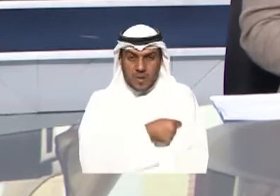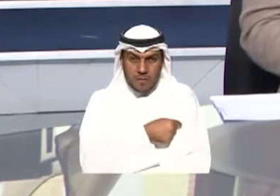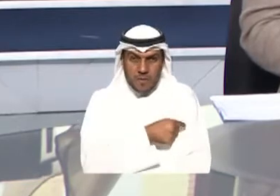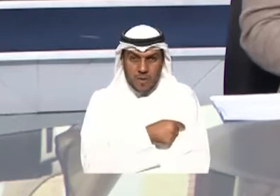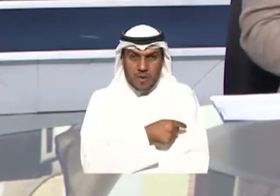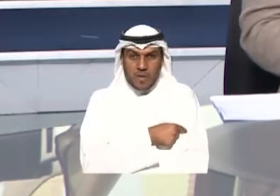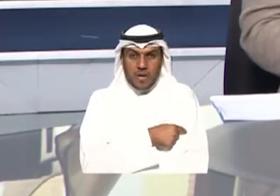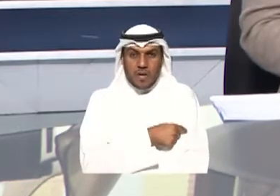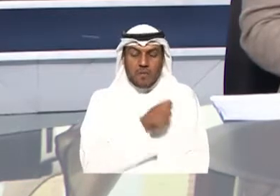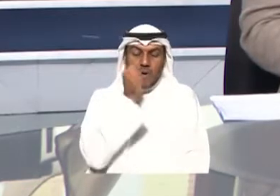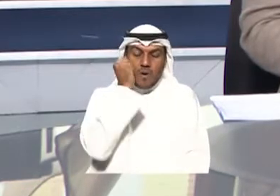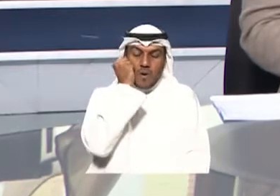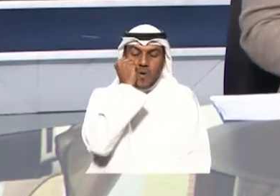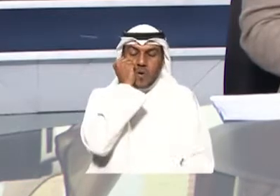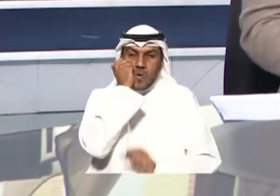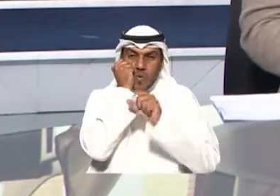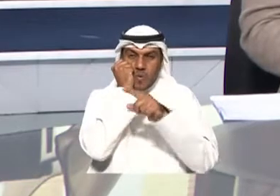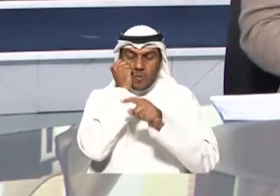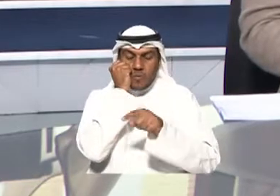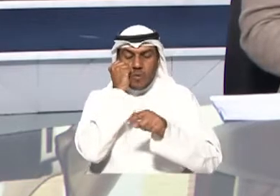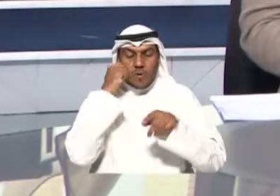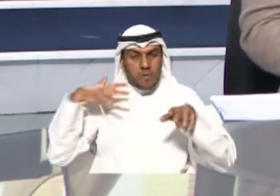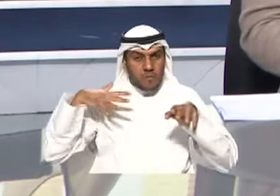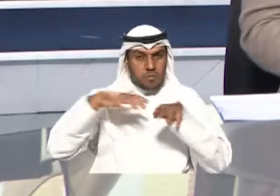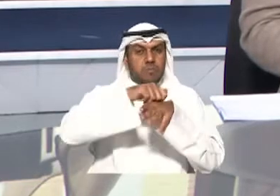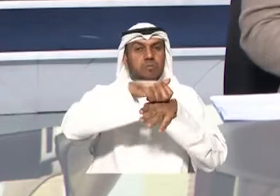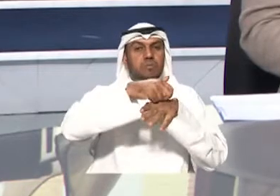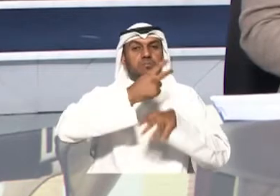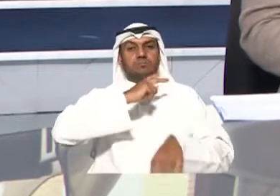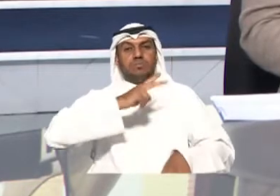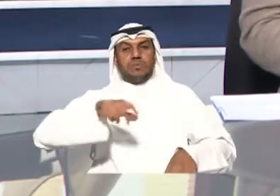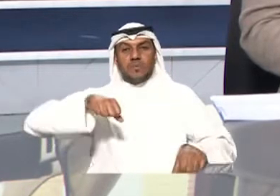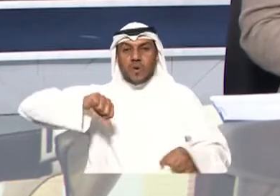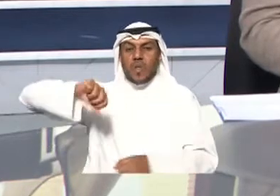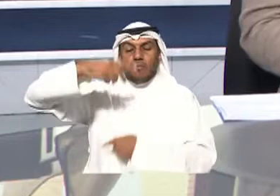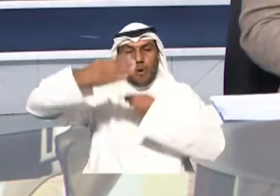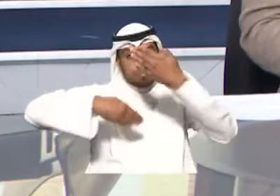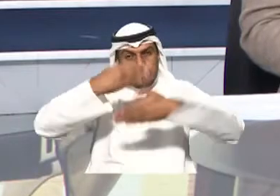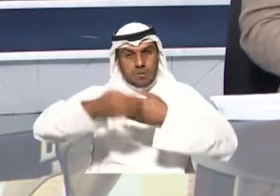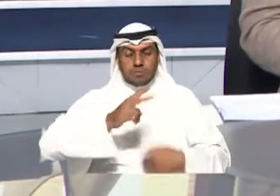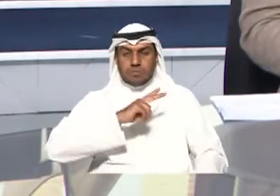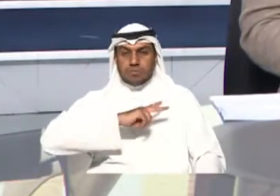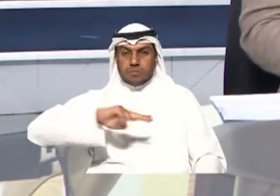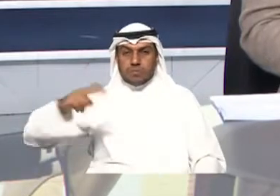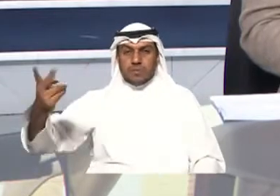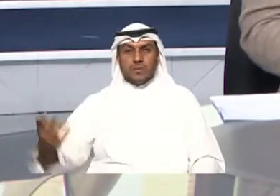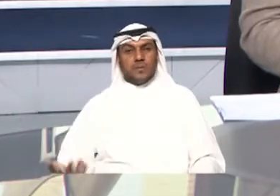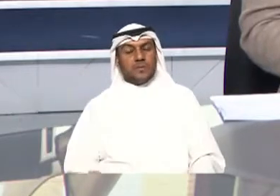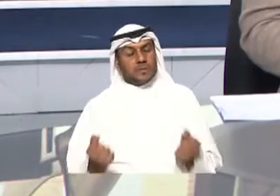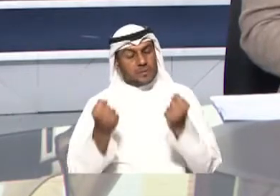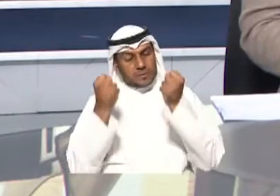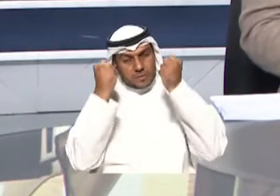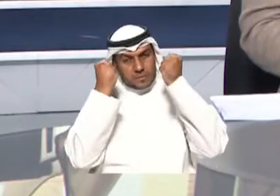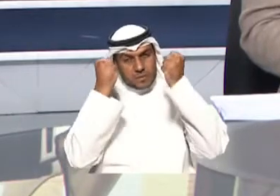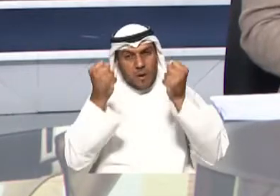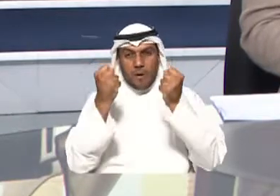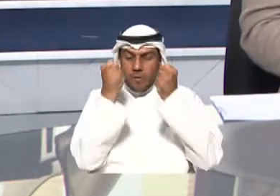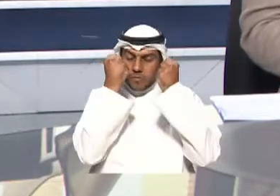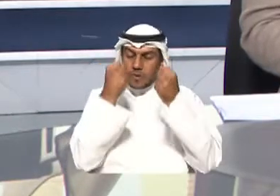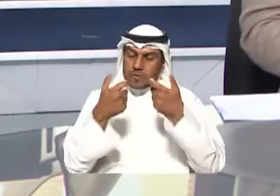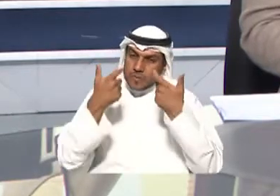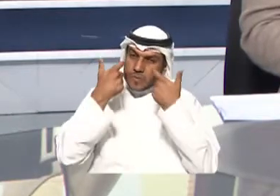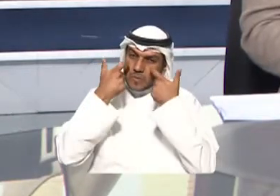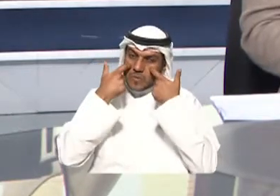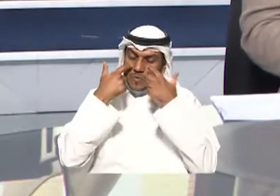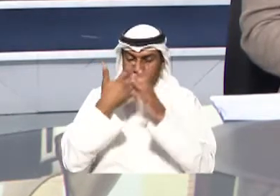موسم التخييم هي حوادث الطرق المتعلقة بحوادث السيارات والدراجات الآلية لعدم